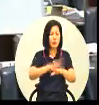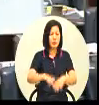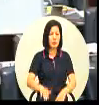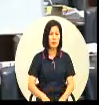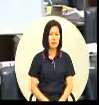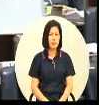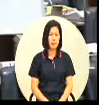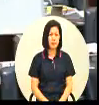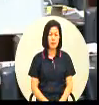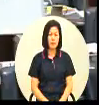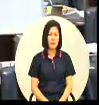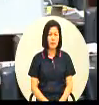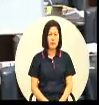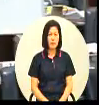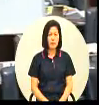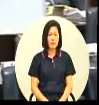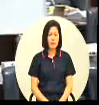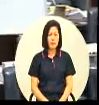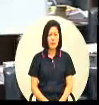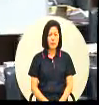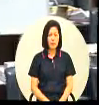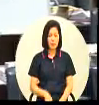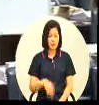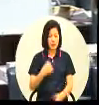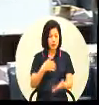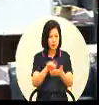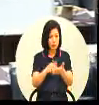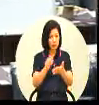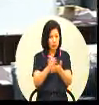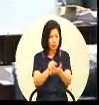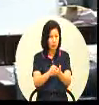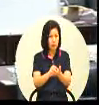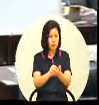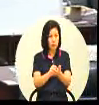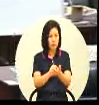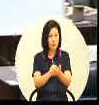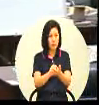啊的一个统计资料，